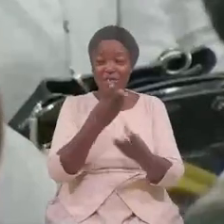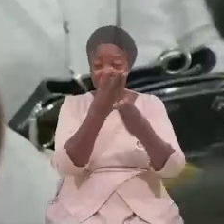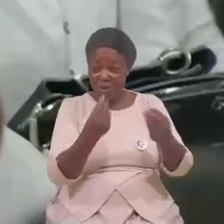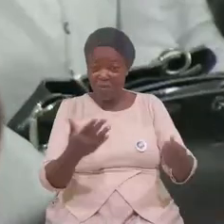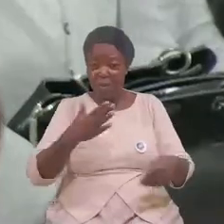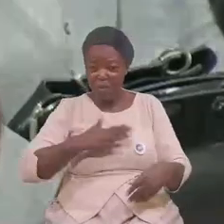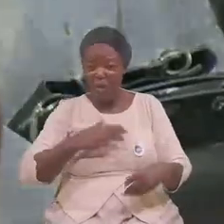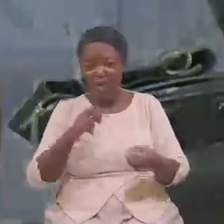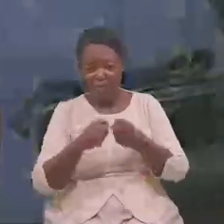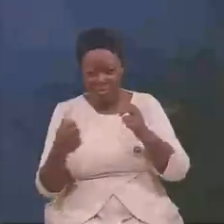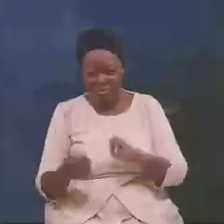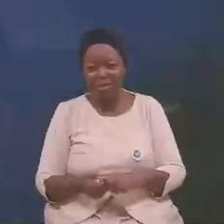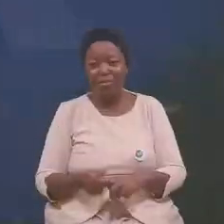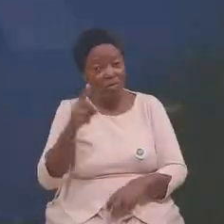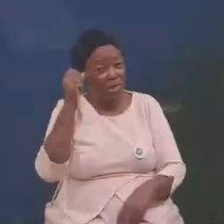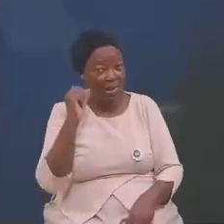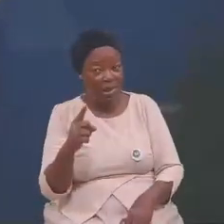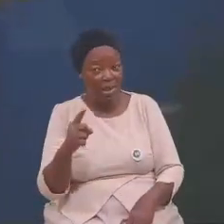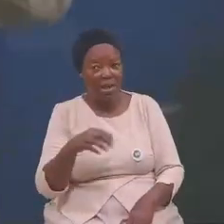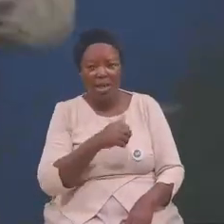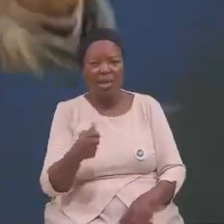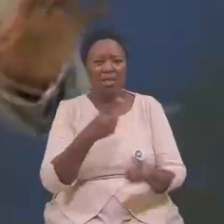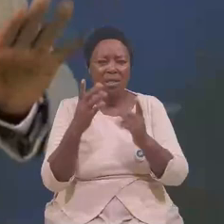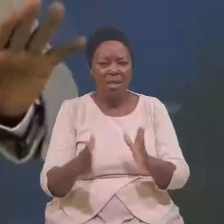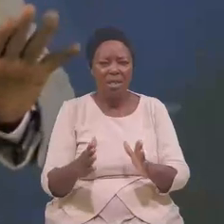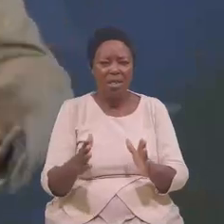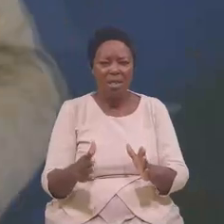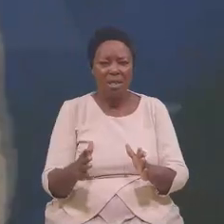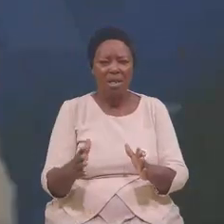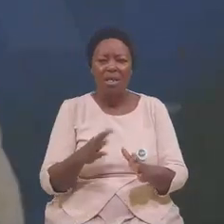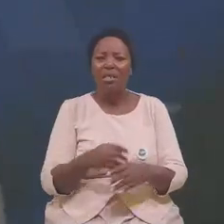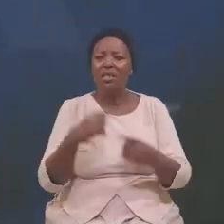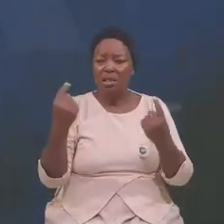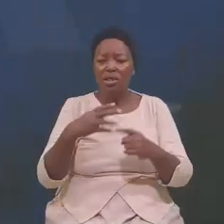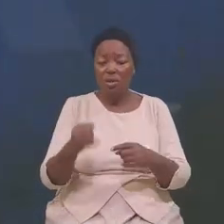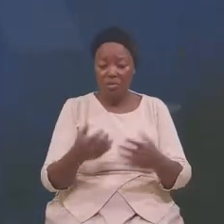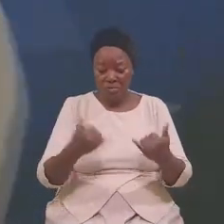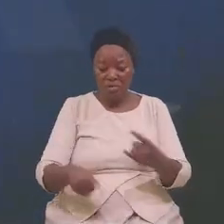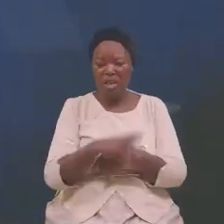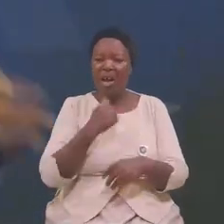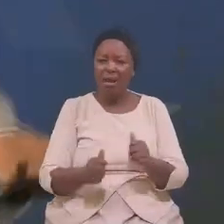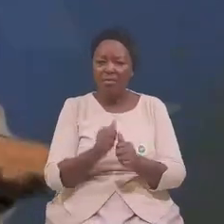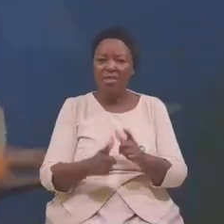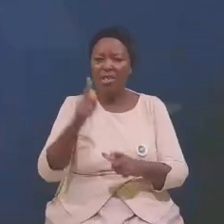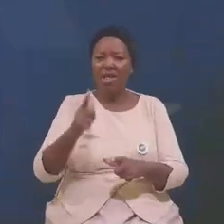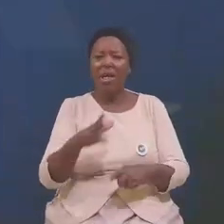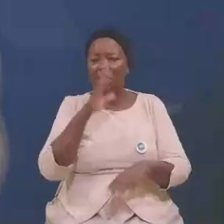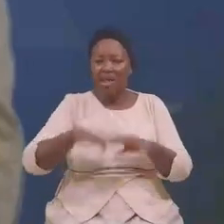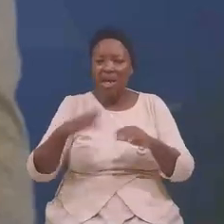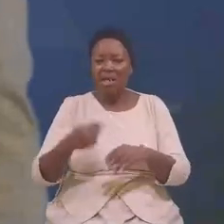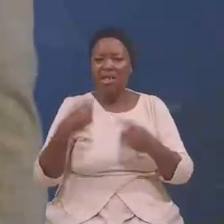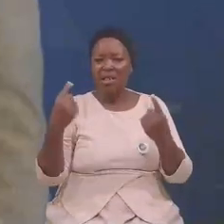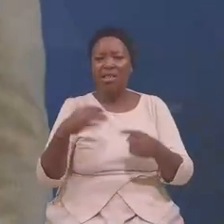Vous comprenez un pécheur? Les péchés d'aujourd'hui sont plus grands que les péchés du